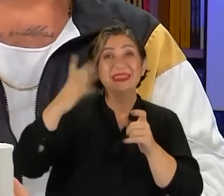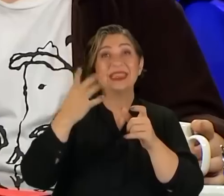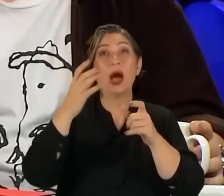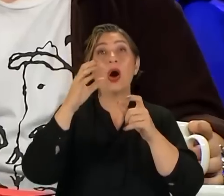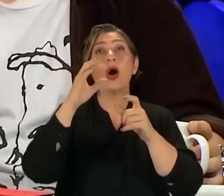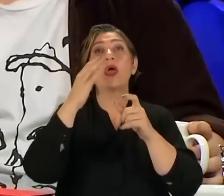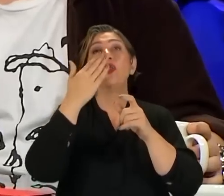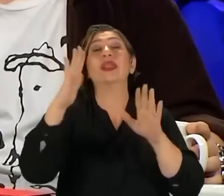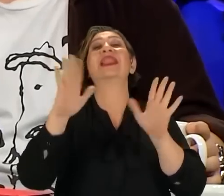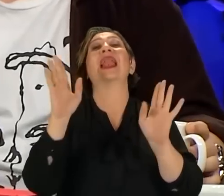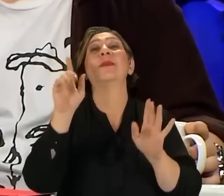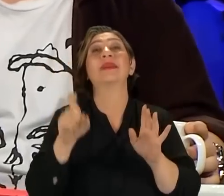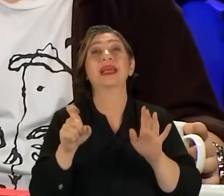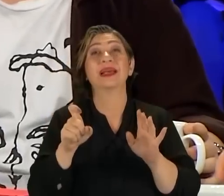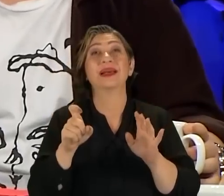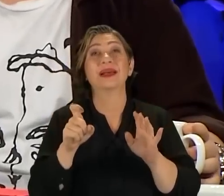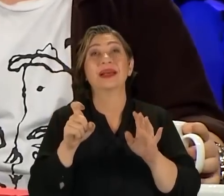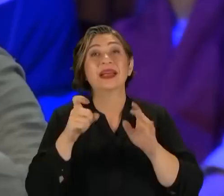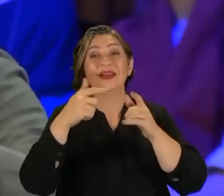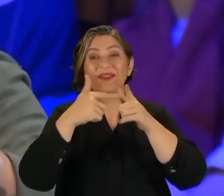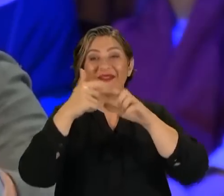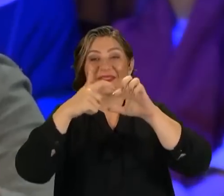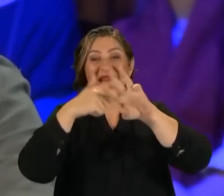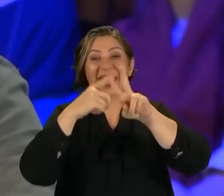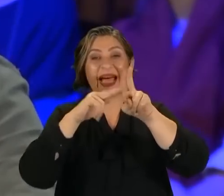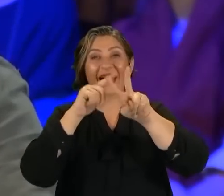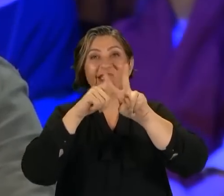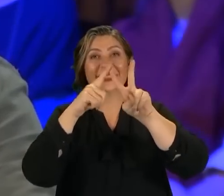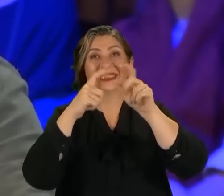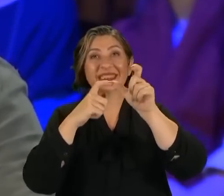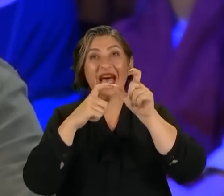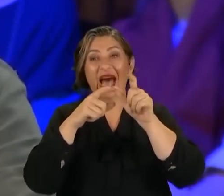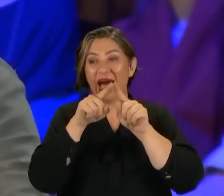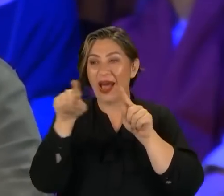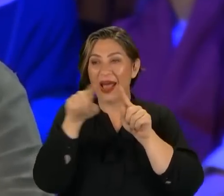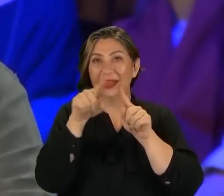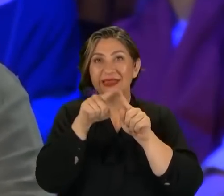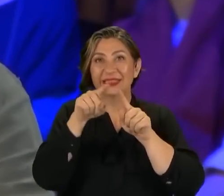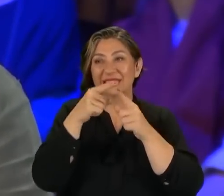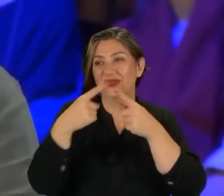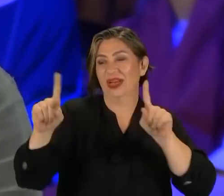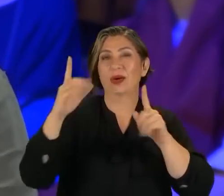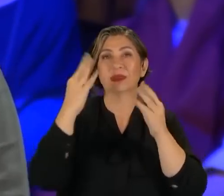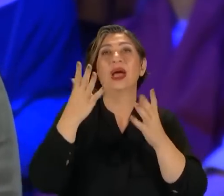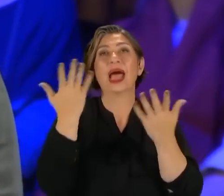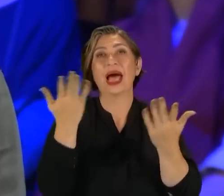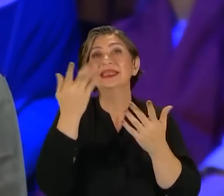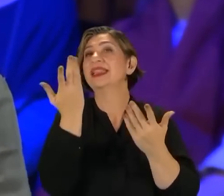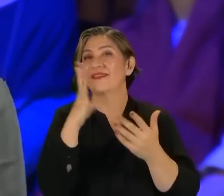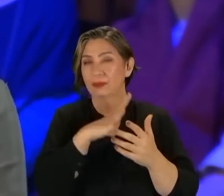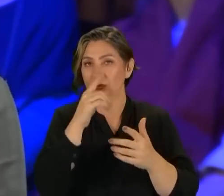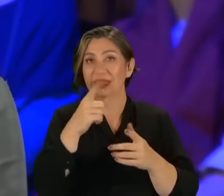değil mi? Yani? Saturasyonla alakalı. Band aralığı ve frekans aralığının daha geniş olmasıyla alakalı bir sound farkı. Evet, aslında bütün mesele